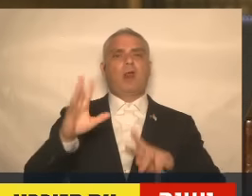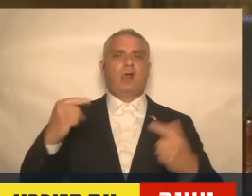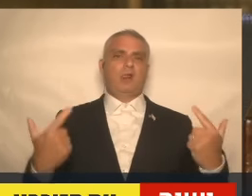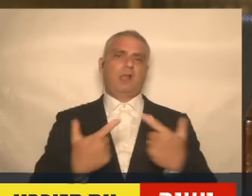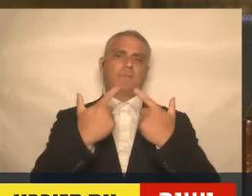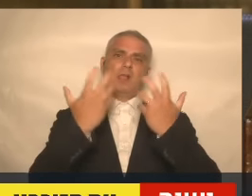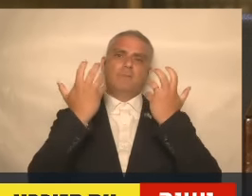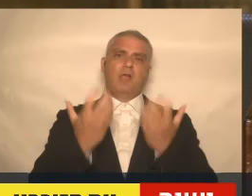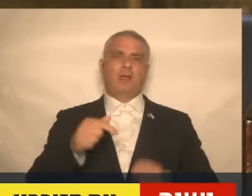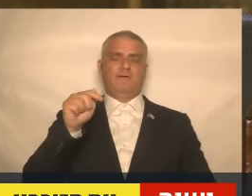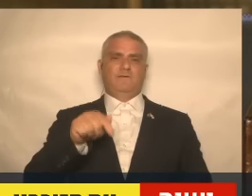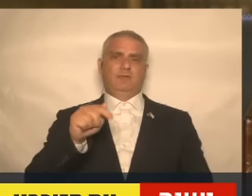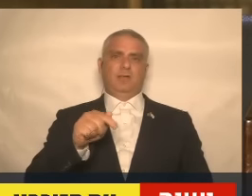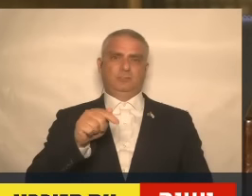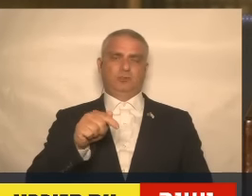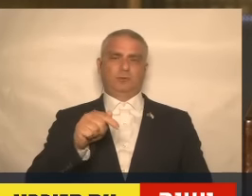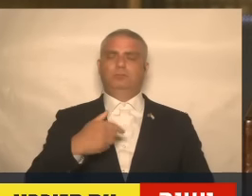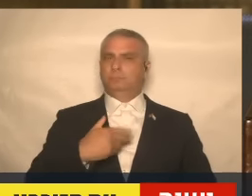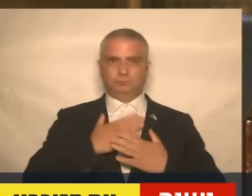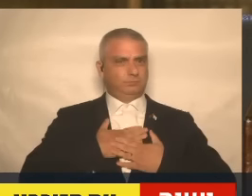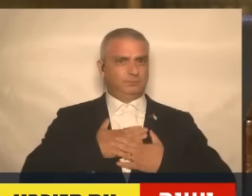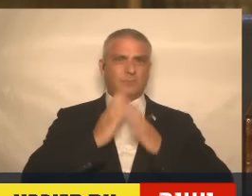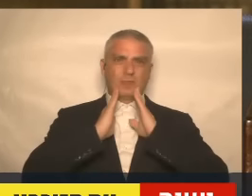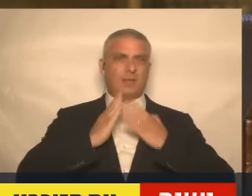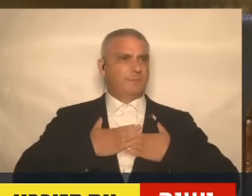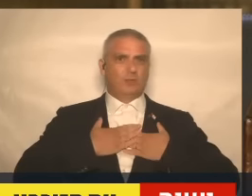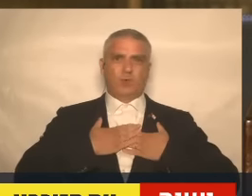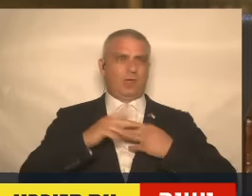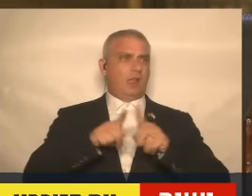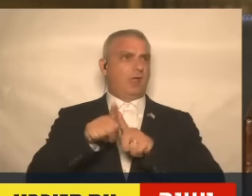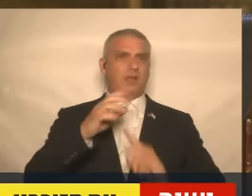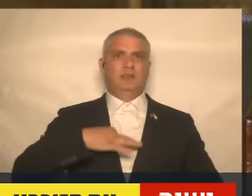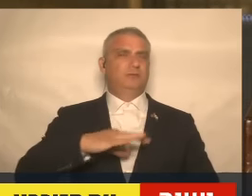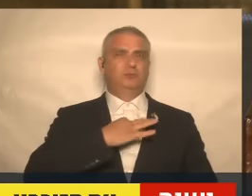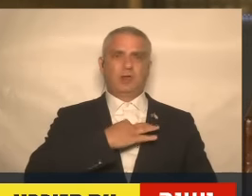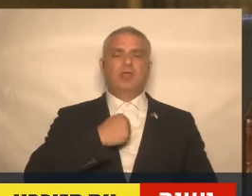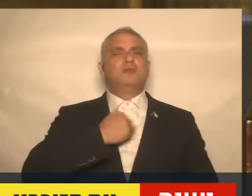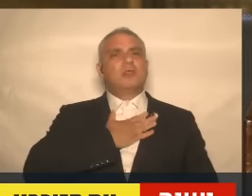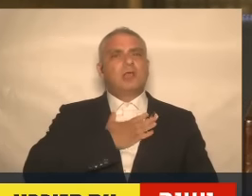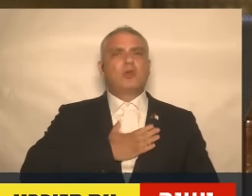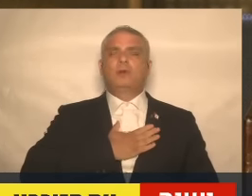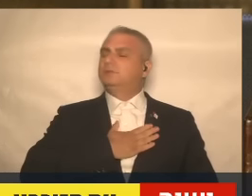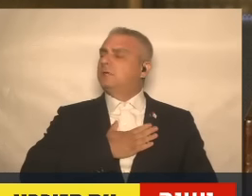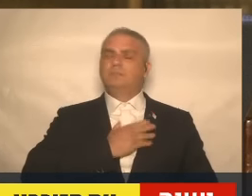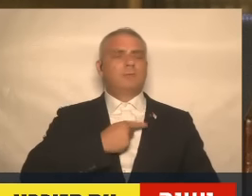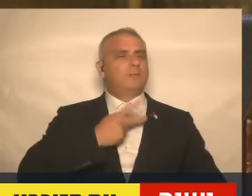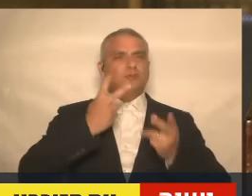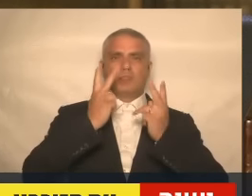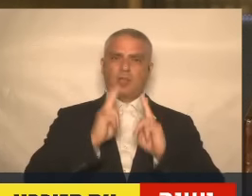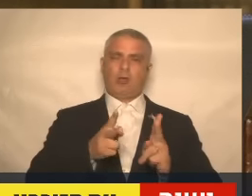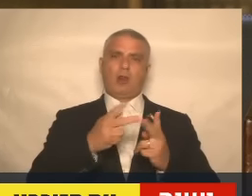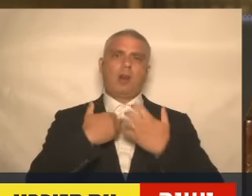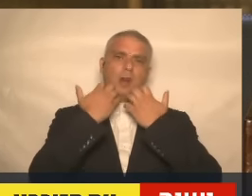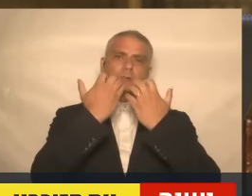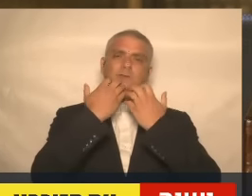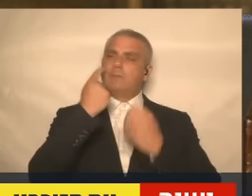המערכה הכבדה הזו. האמינו לי, אחיותיי ואחיי, שהייתי רוצה בכל ליבי